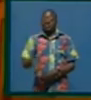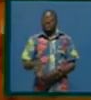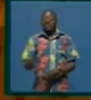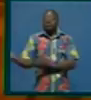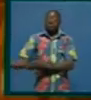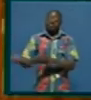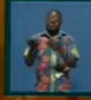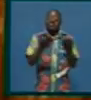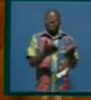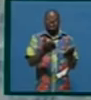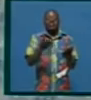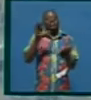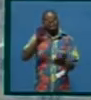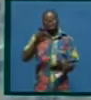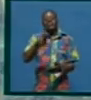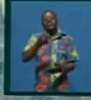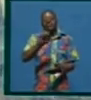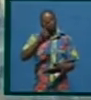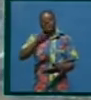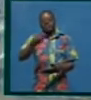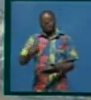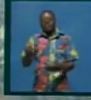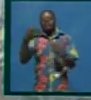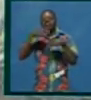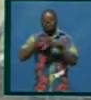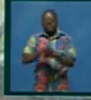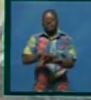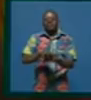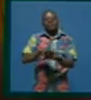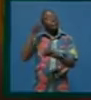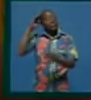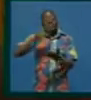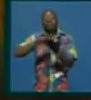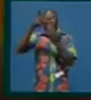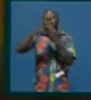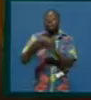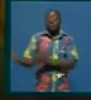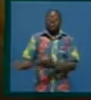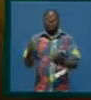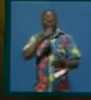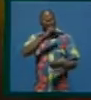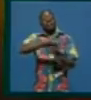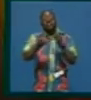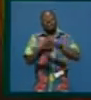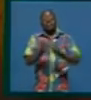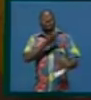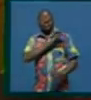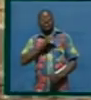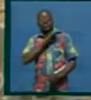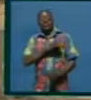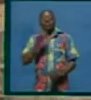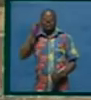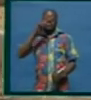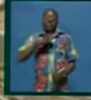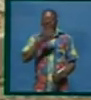CREN de Gorom Gorom. L'intervention du projet Solisan a apporté un changement de comportement en matière de santé mère-enfant